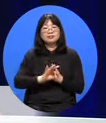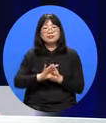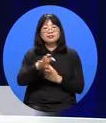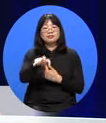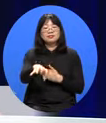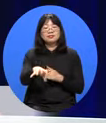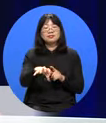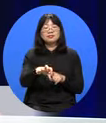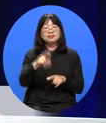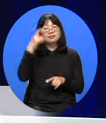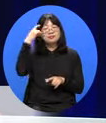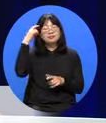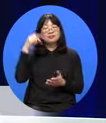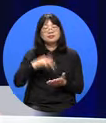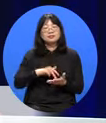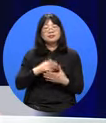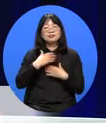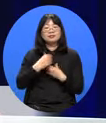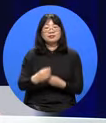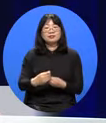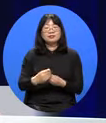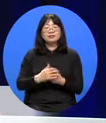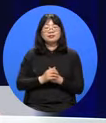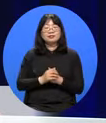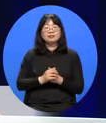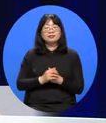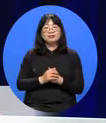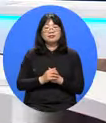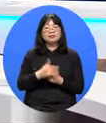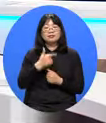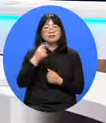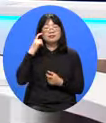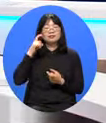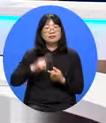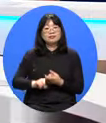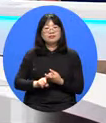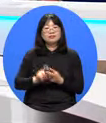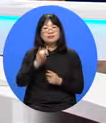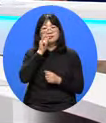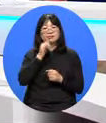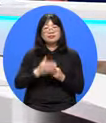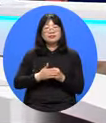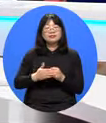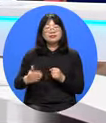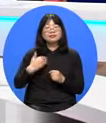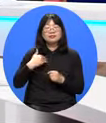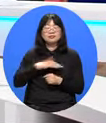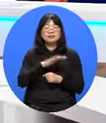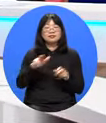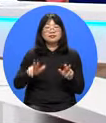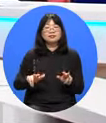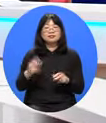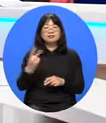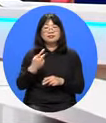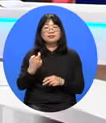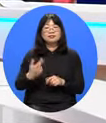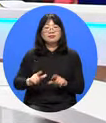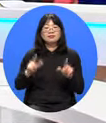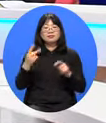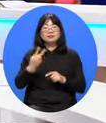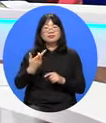현장에서는 그 정신적인 안정 거기에도 굉장히 영향을 많이 주고 있습니다. 그래서 저희가 이제